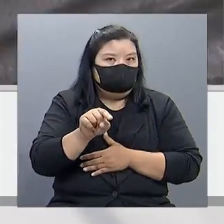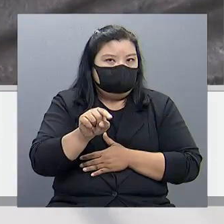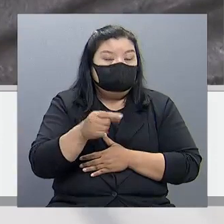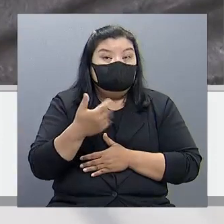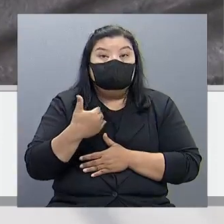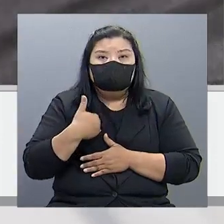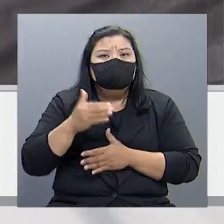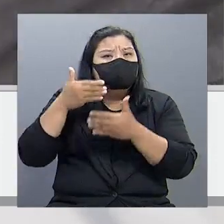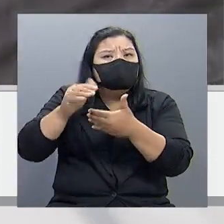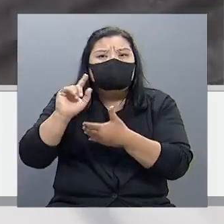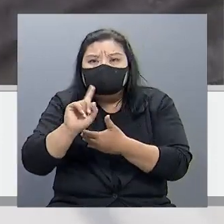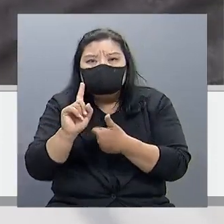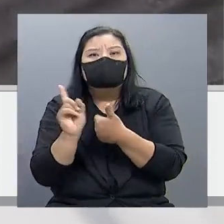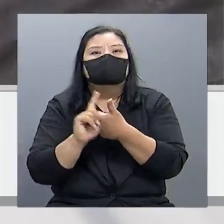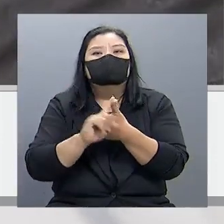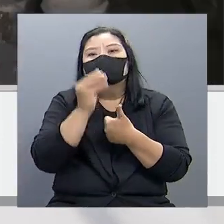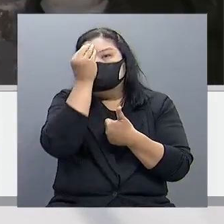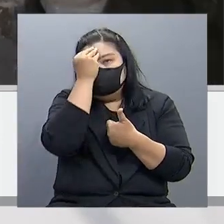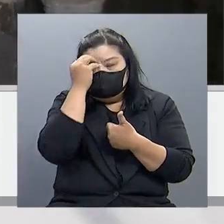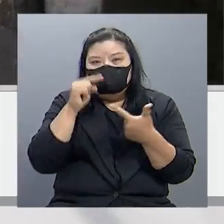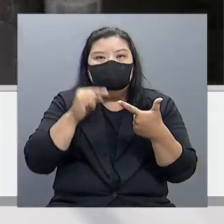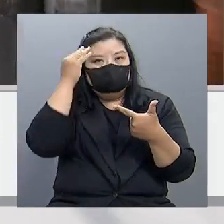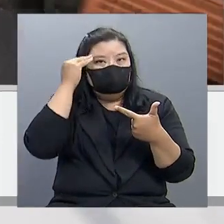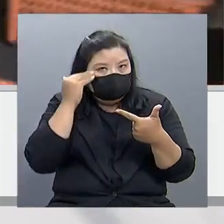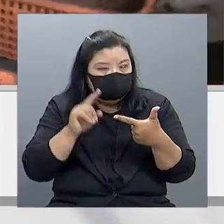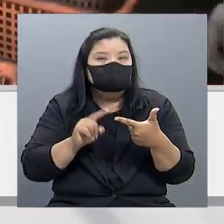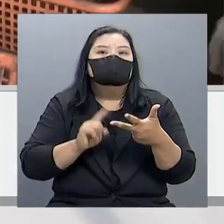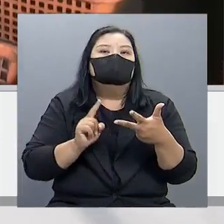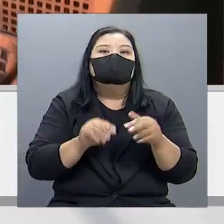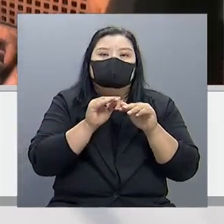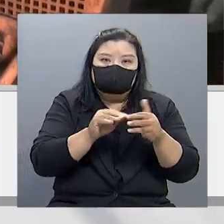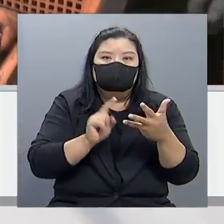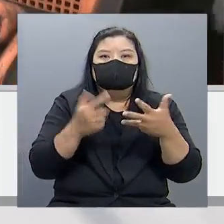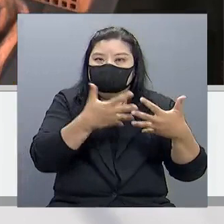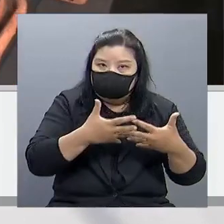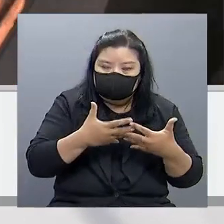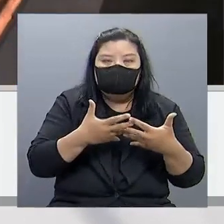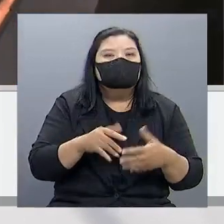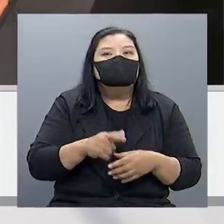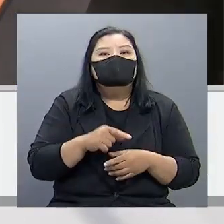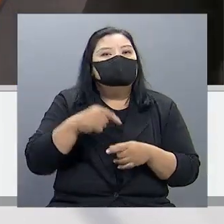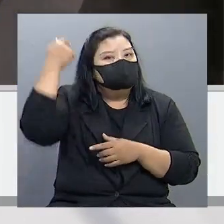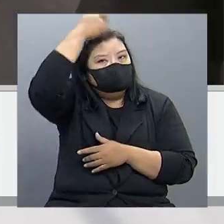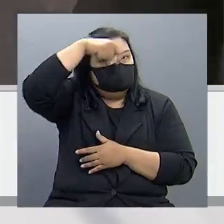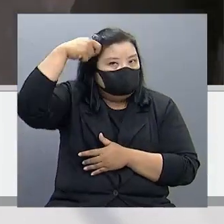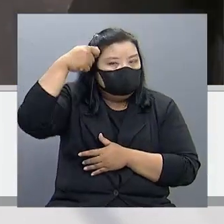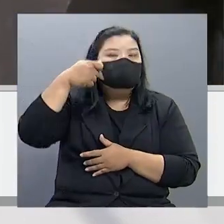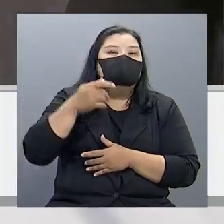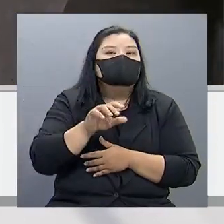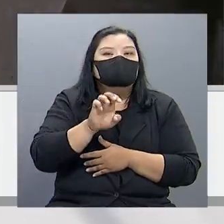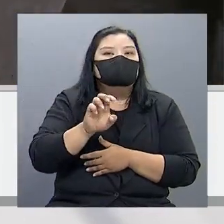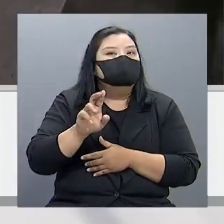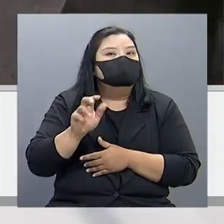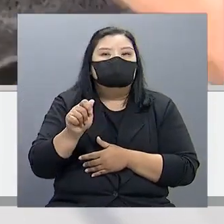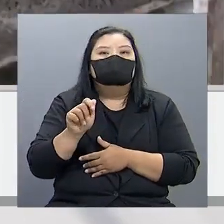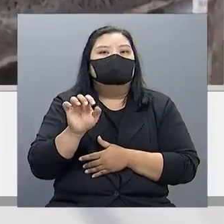ะก็อย่างเช่นที่ญี่ปุ่นเกาหลีใต้ออสเตรเลียสหรัฐแล้วก็ตะวันออกกลางค่ะในประเทศเนี่ยนะคะสัดส่วนอยู่ที่ร้อยละ